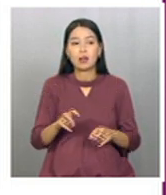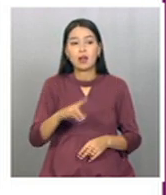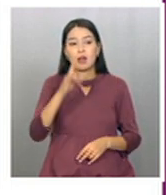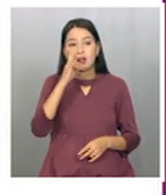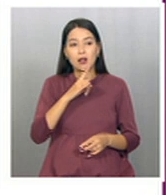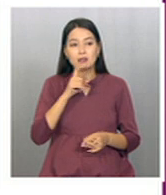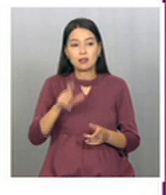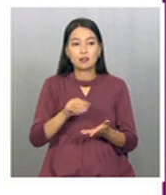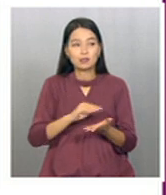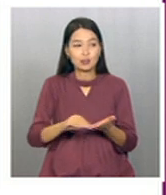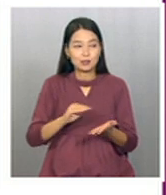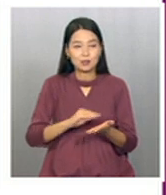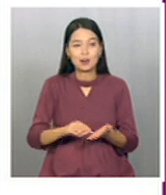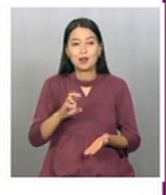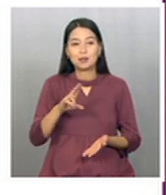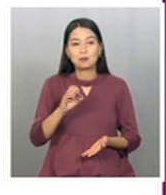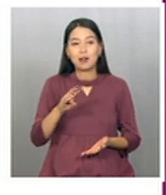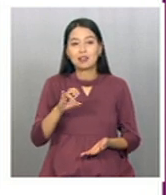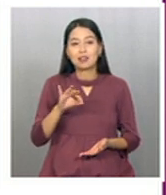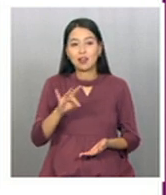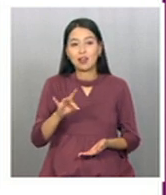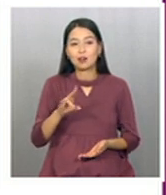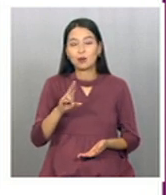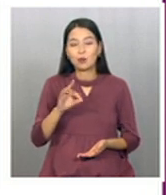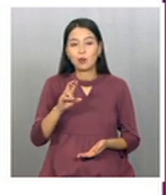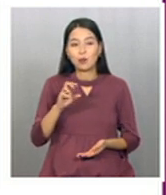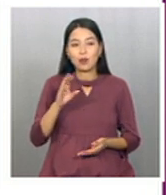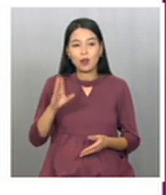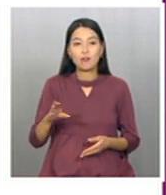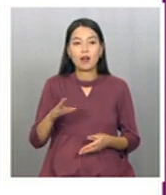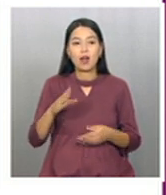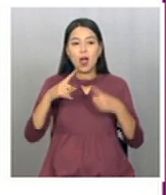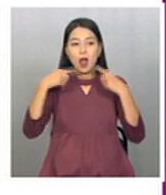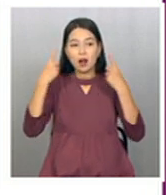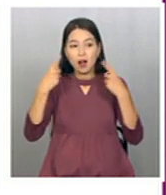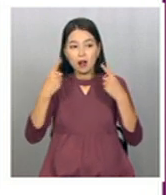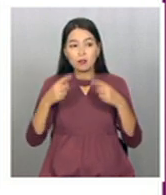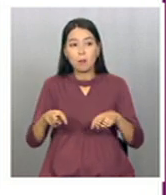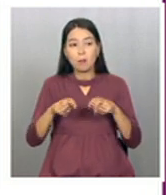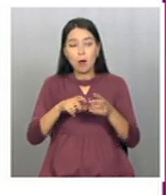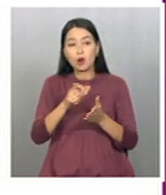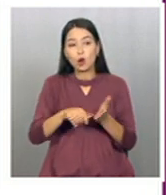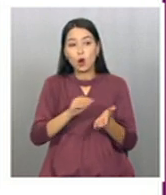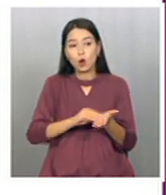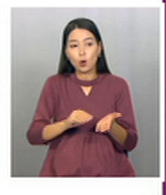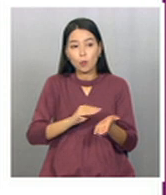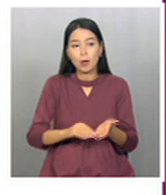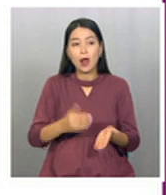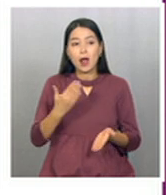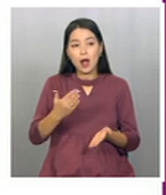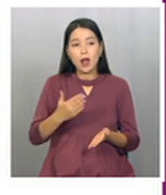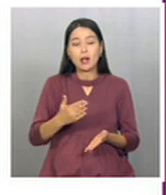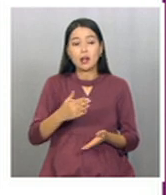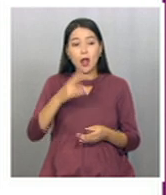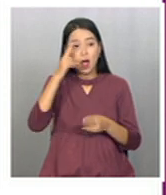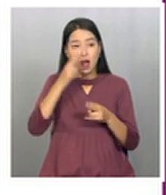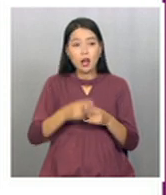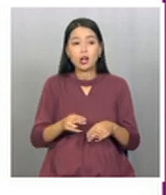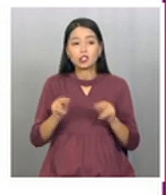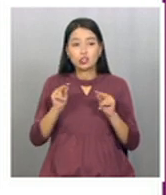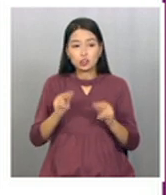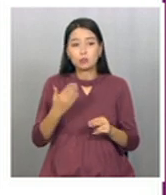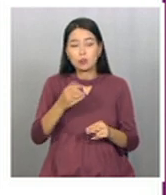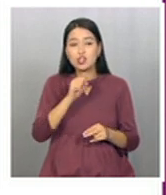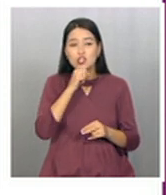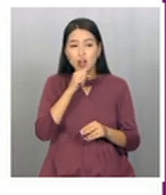жазушысы Спандияр Көбеевтің, қалың мал романындағы Ғайшаның, әй аға, шыныменен шалға беріп, Ғайшаның